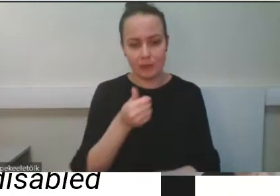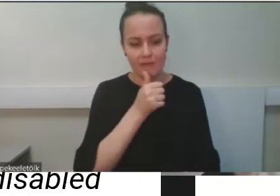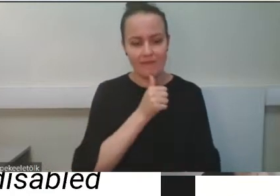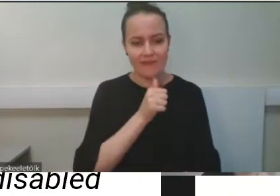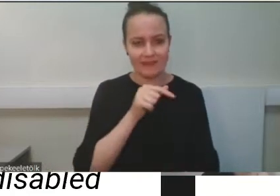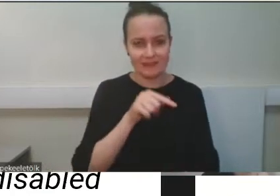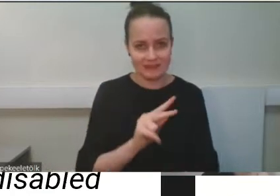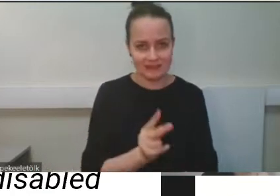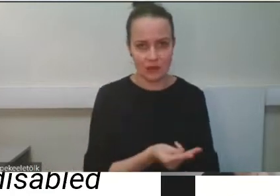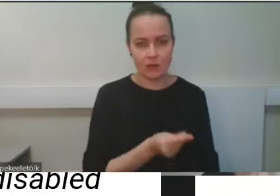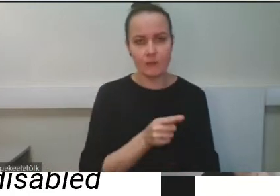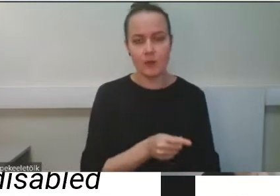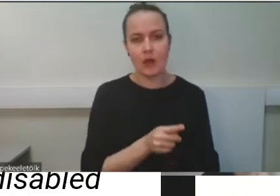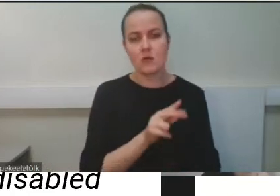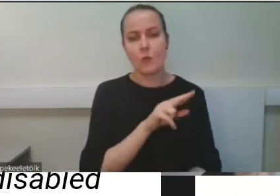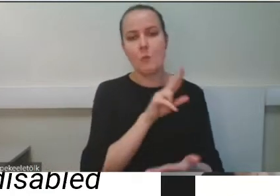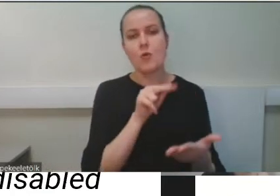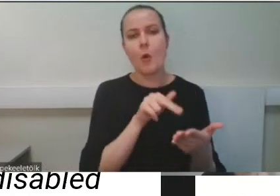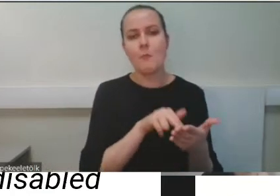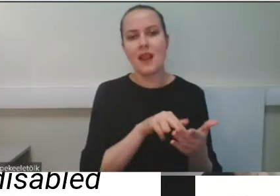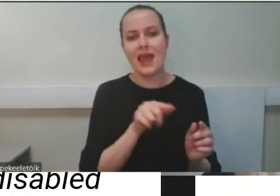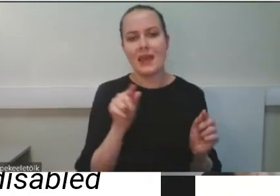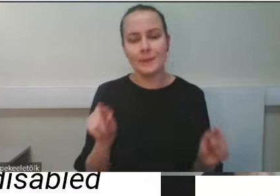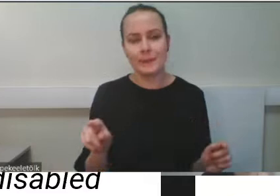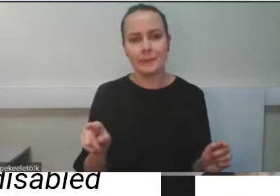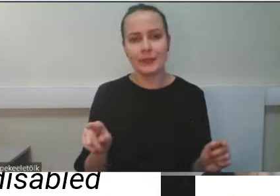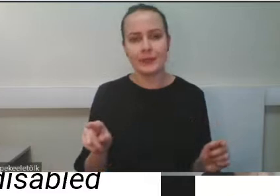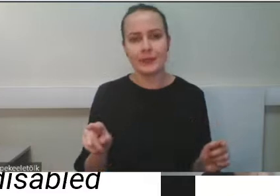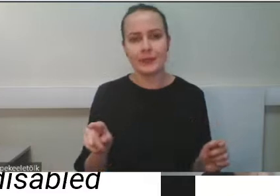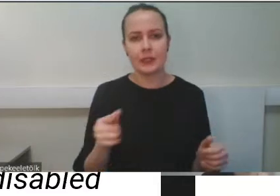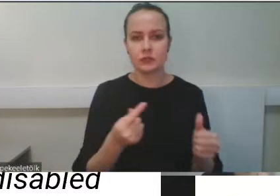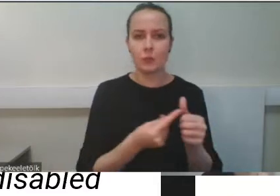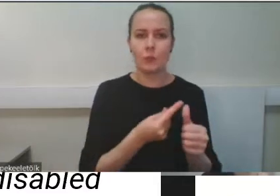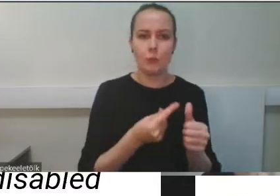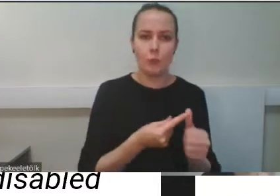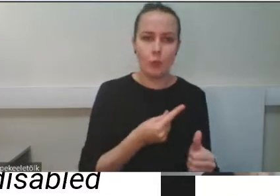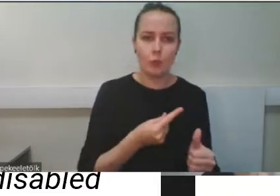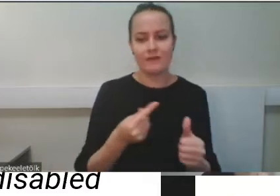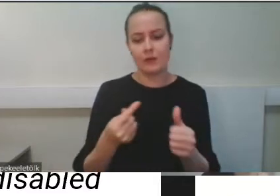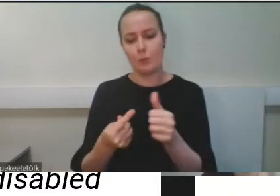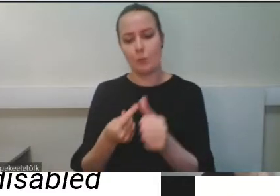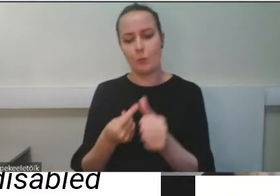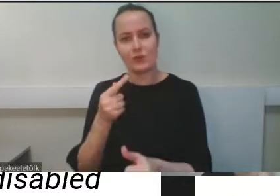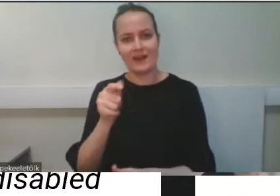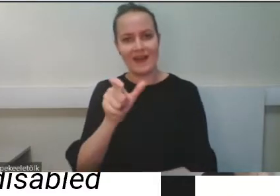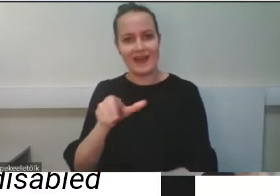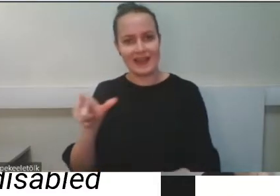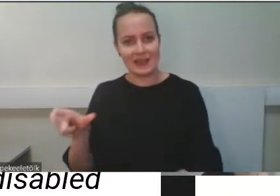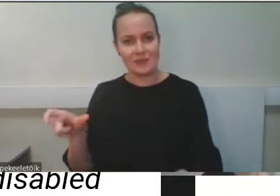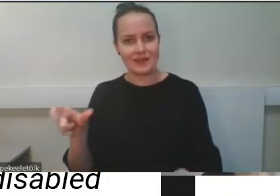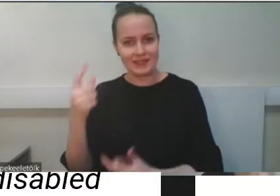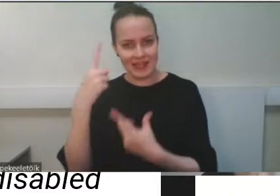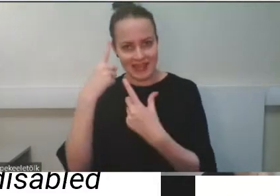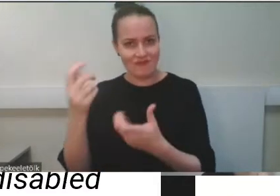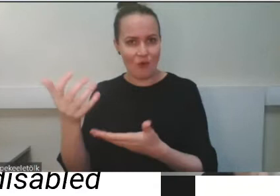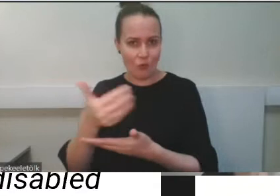sotsiaaltoetused, meie vana töövõimetuspension, aga ka töövõimetoetus ning erinevad teenused, mis siis puuetega